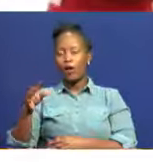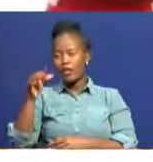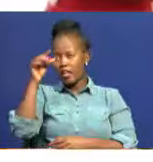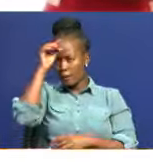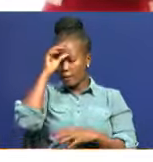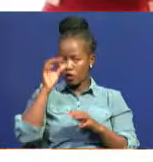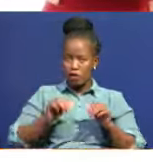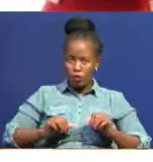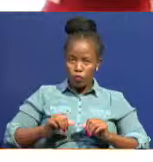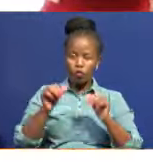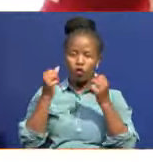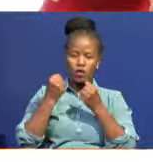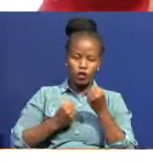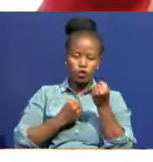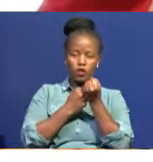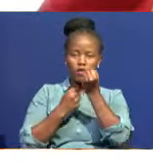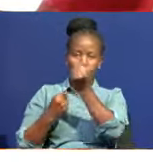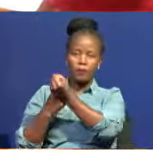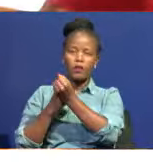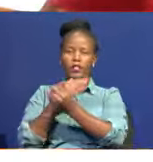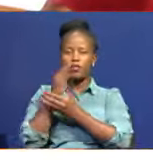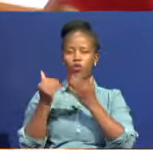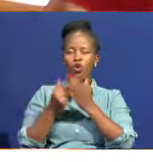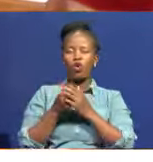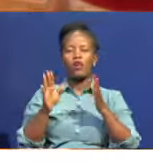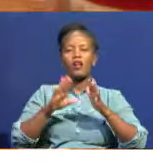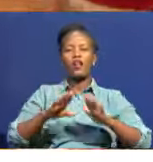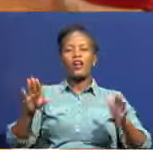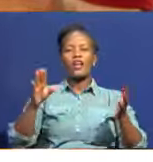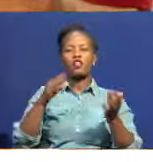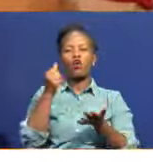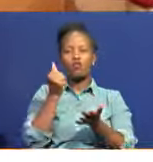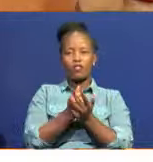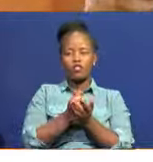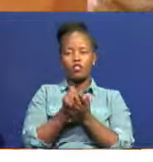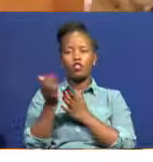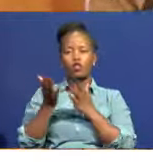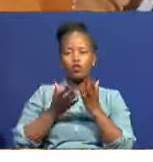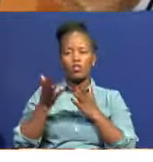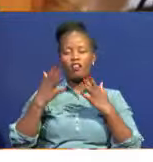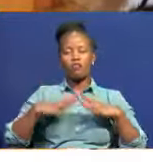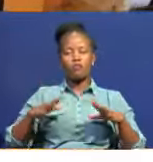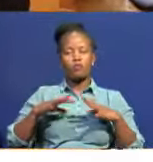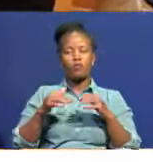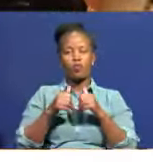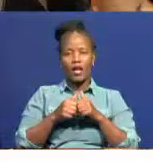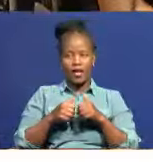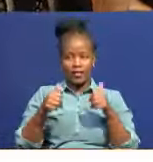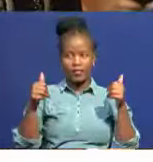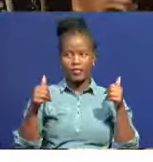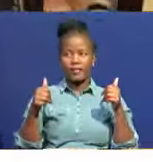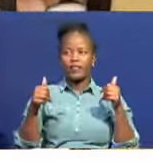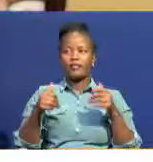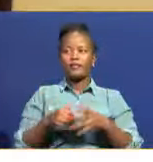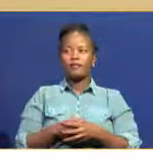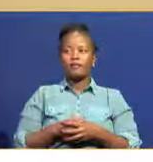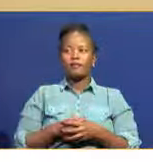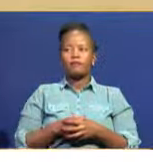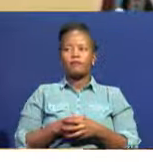kusaidia afisi za sajili za ardhi kote nchini ili kuwahudumia wananchi ipasavyo.